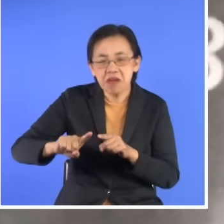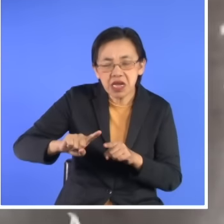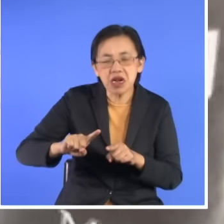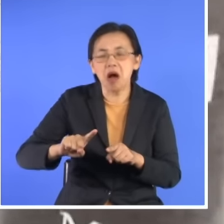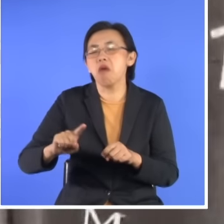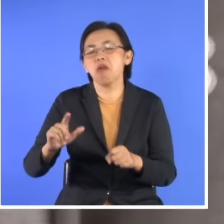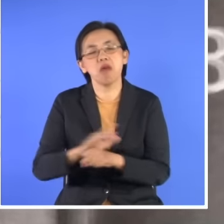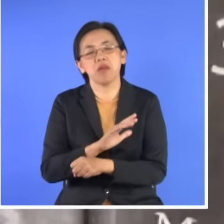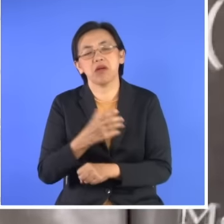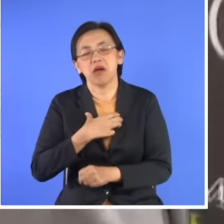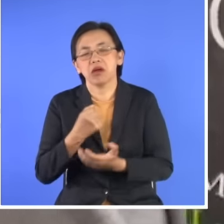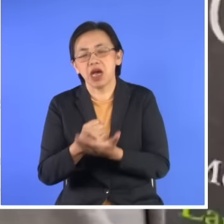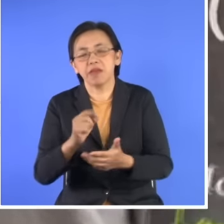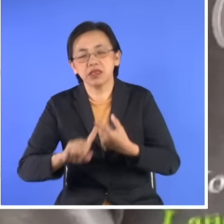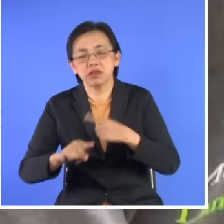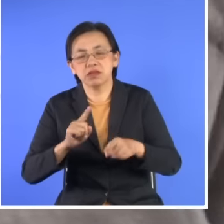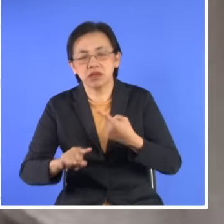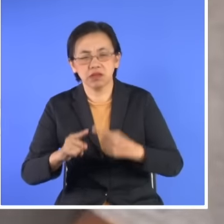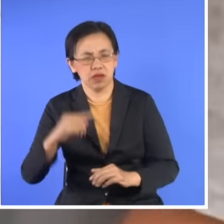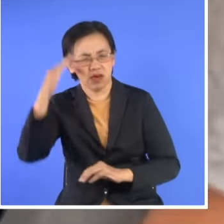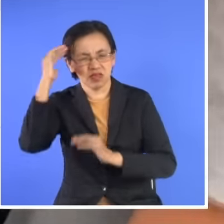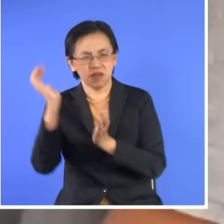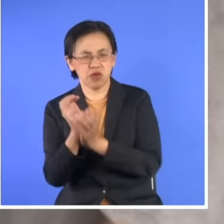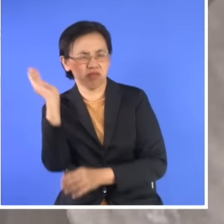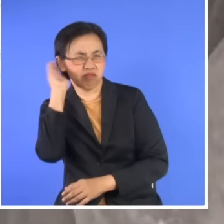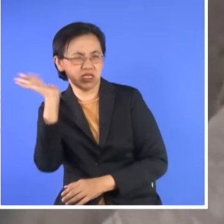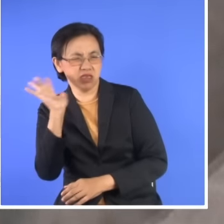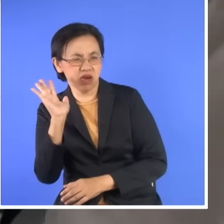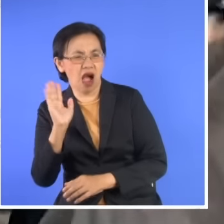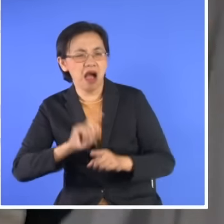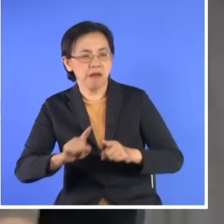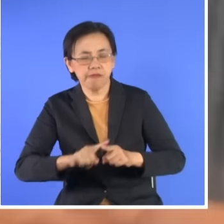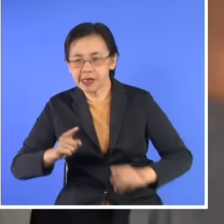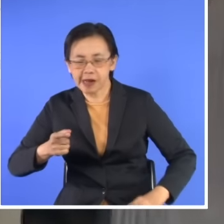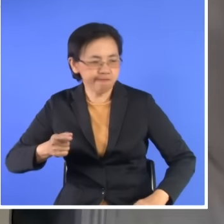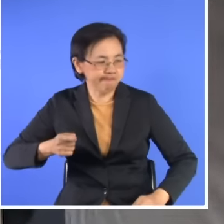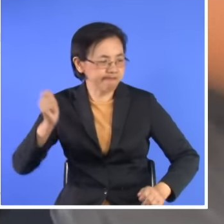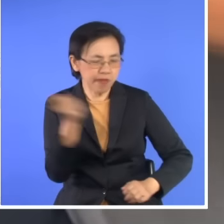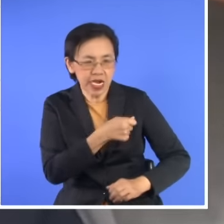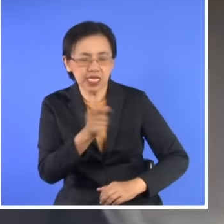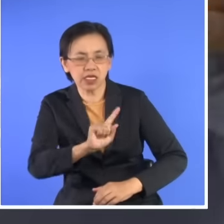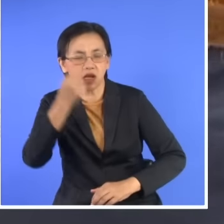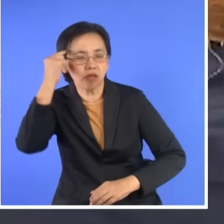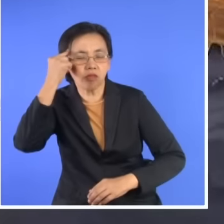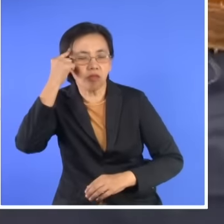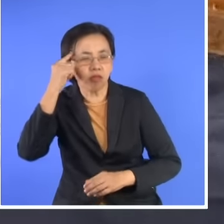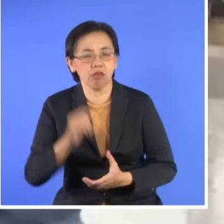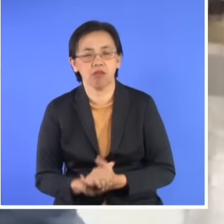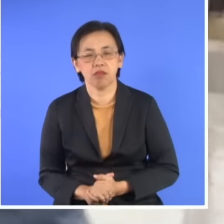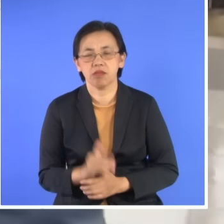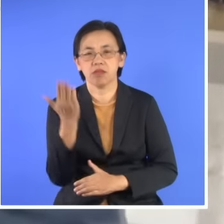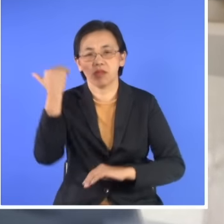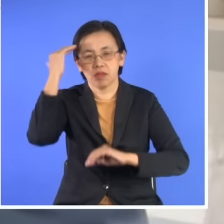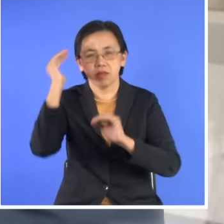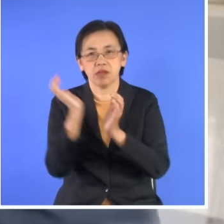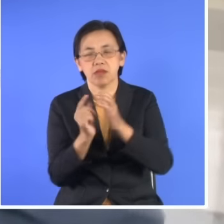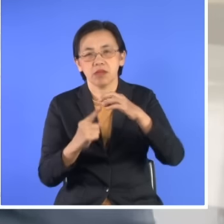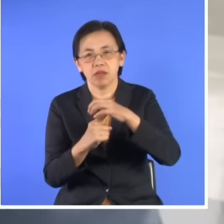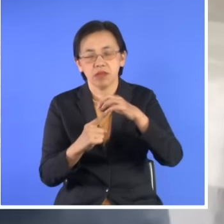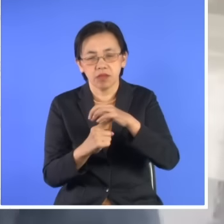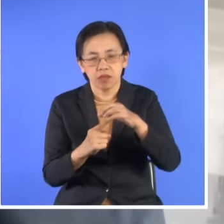ไปช่วยเพื่อนเออแต่ว่าตำรวจยังไม่เชื่อนะสงสัยจะเอาอาวุธเไปห้ำหั่นกันที่ไหนก็ไม่ทราบเมื่อวานนี้นะครับตำรวจเมืองพัทยารับแจ้งจาก